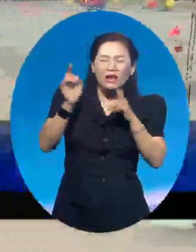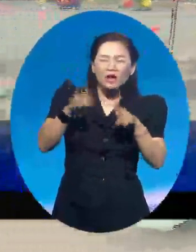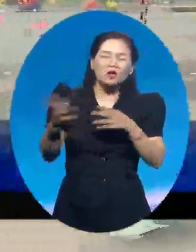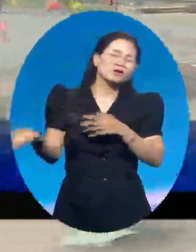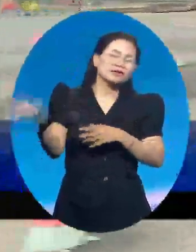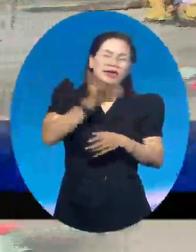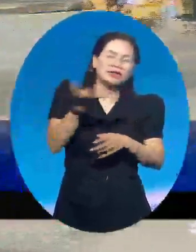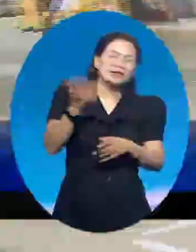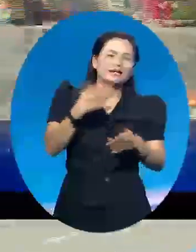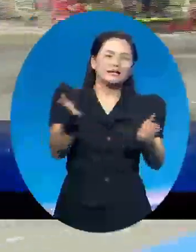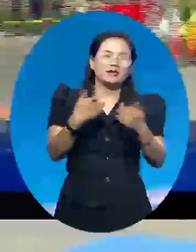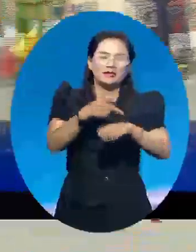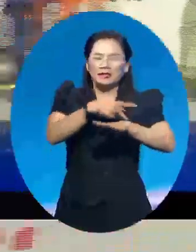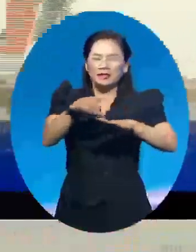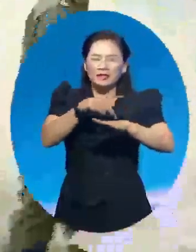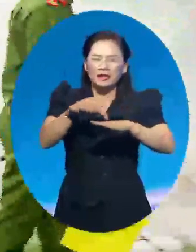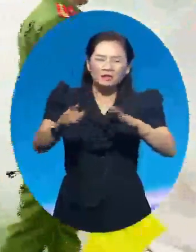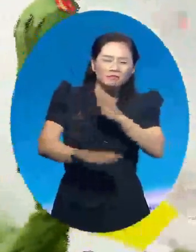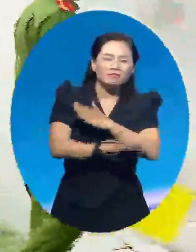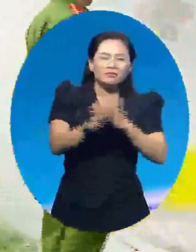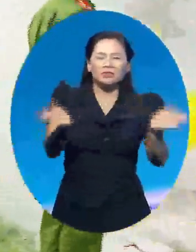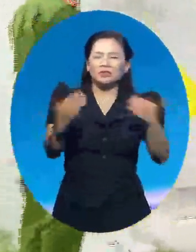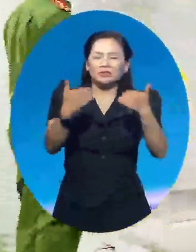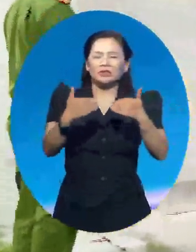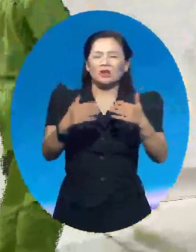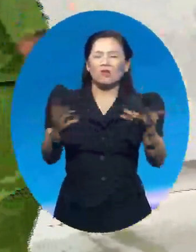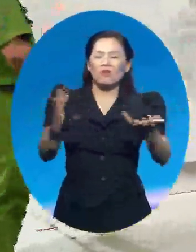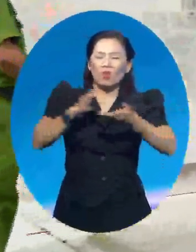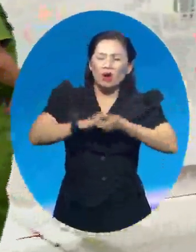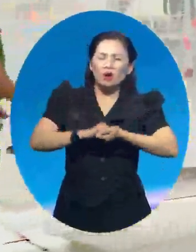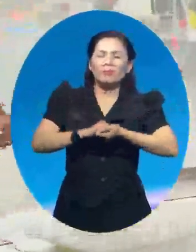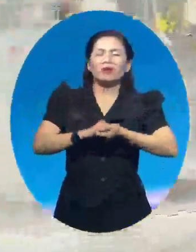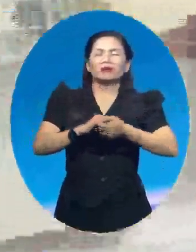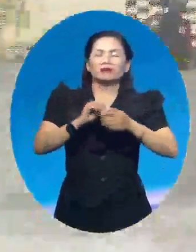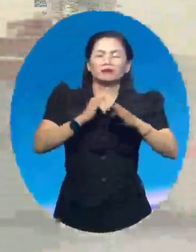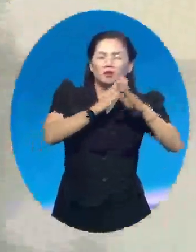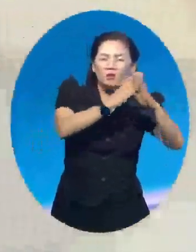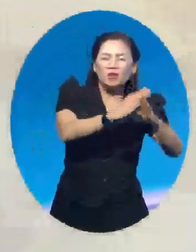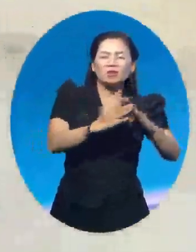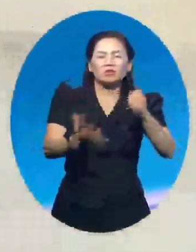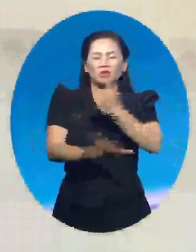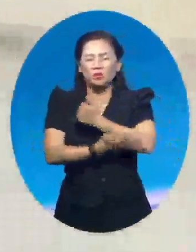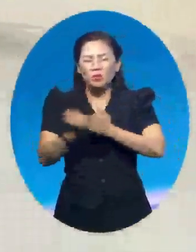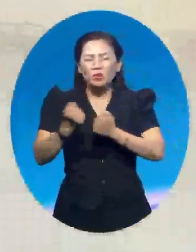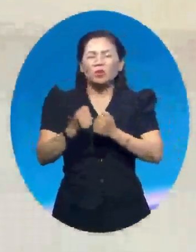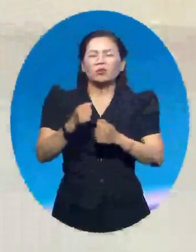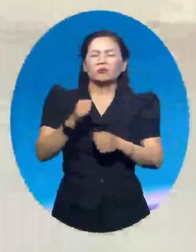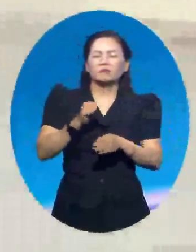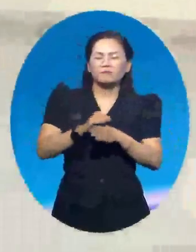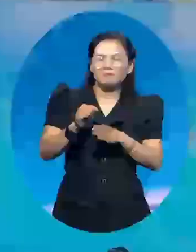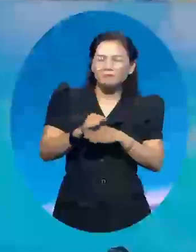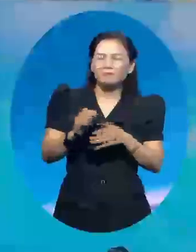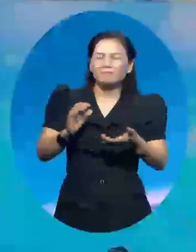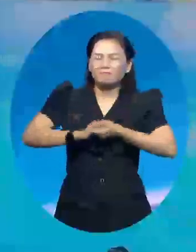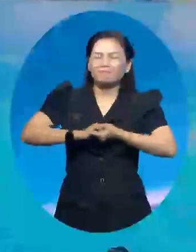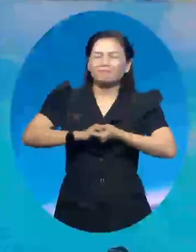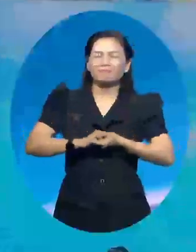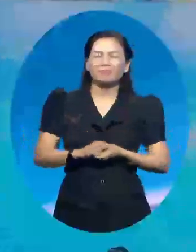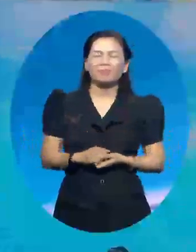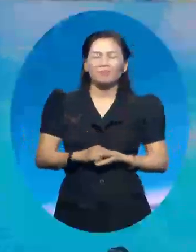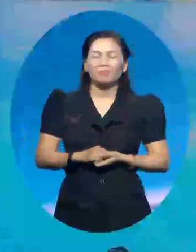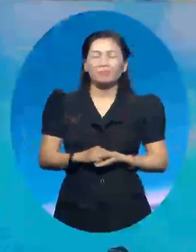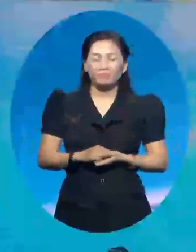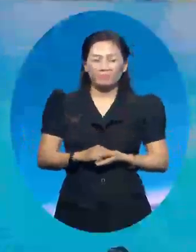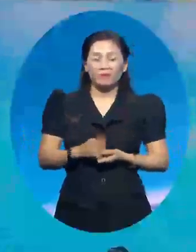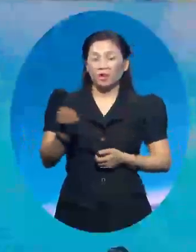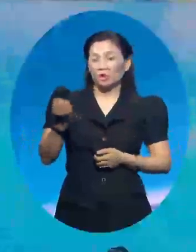tại chỗ, nâng cao kỹ năng, chiến thuật và hiệu quả phối hợp trong công tác chữa cháy, cứu nạn cứu hộ giữa các lực lượng. Chuyển đổi số